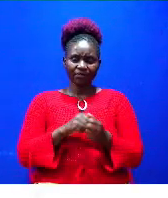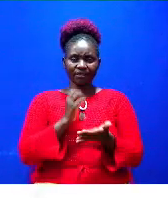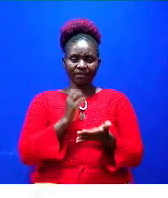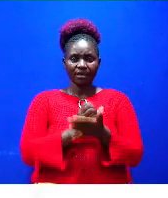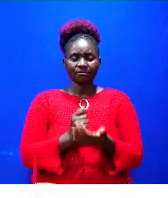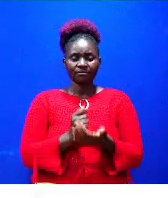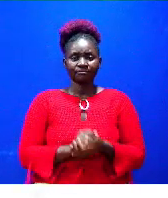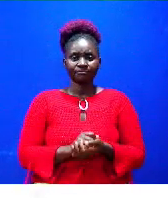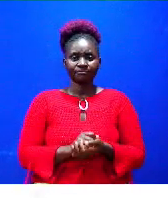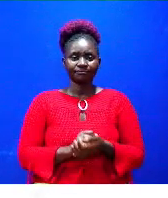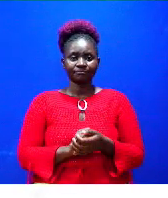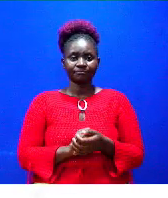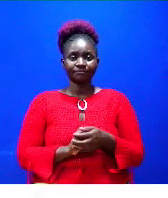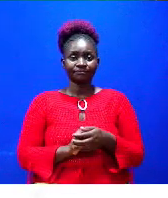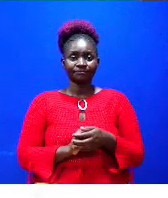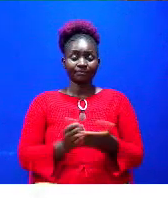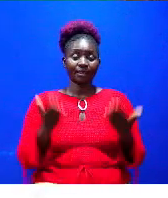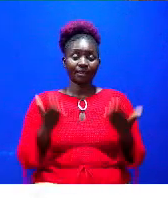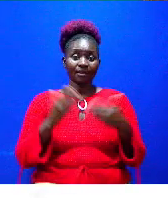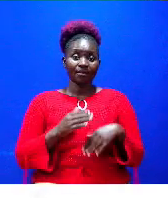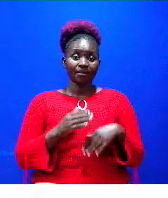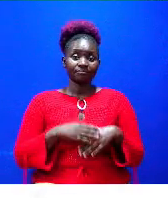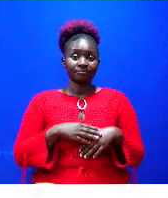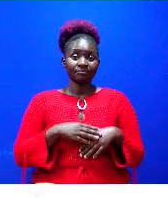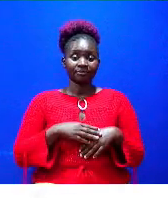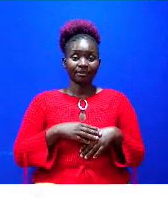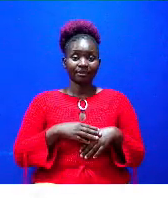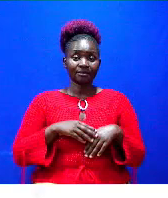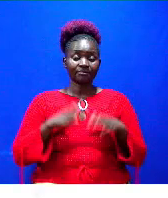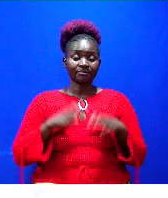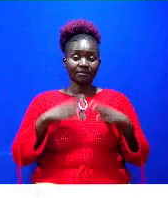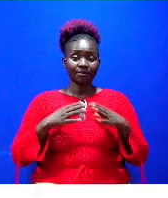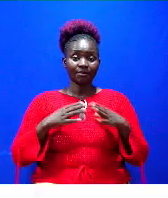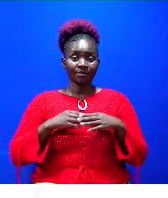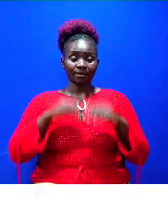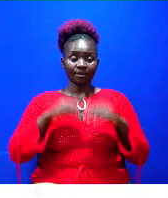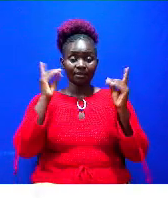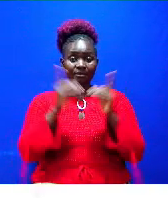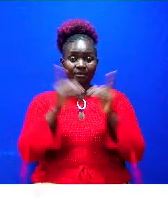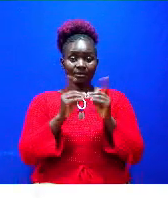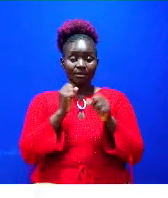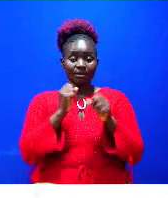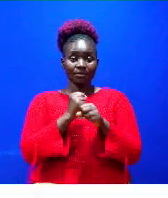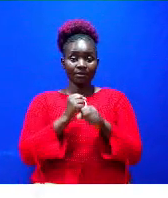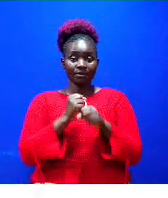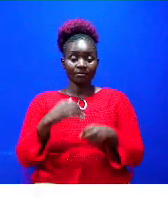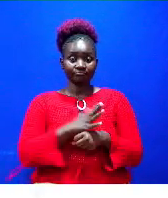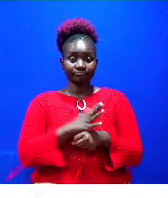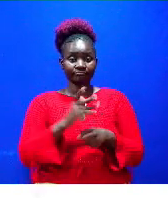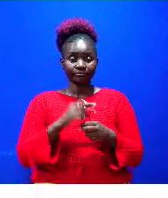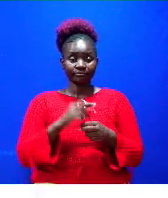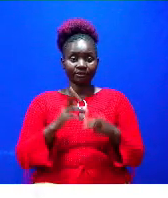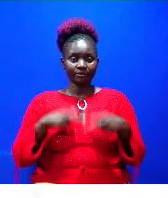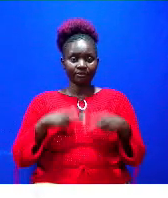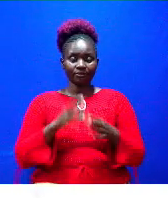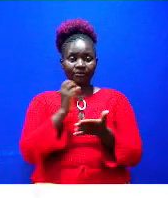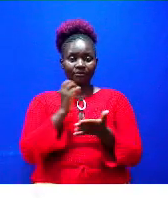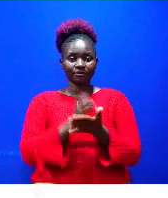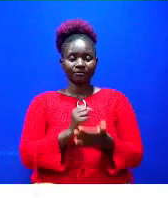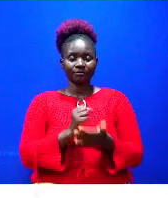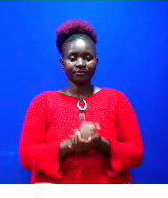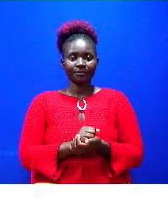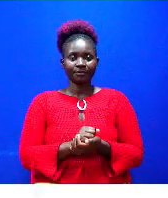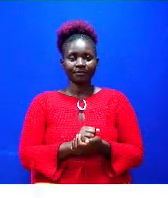K Leo wananchi wamu waku wanit barabara ya kuia kitu